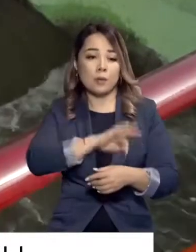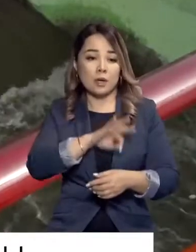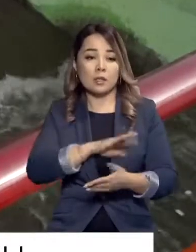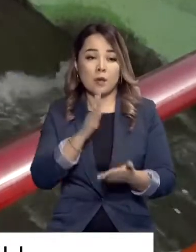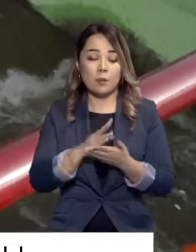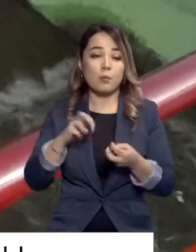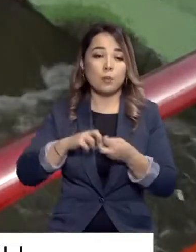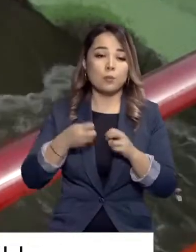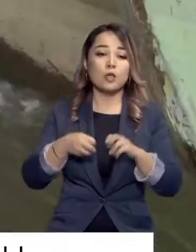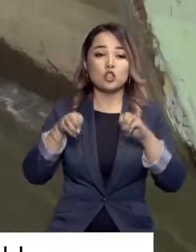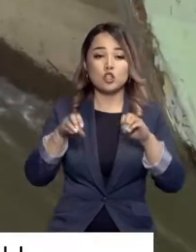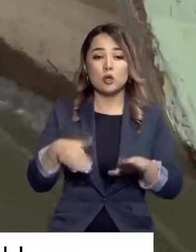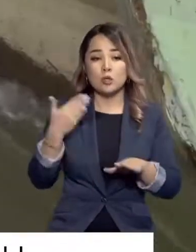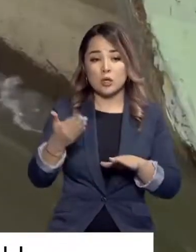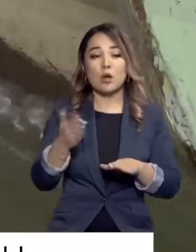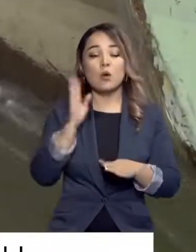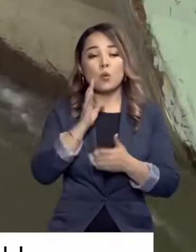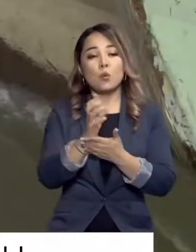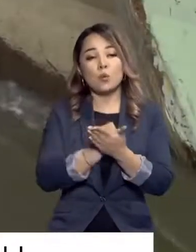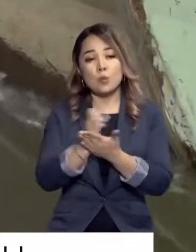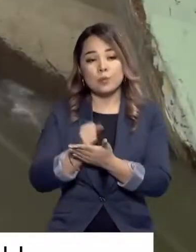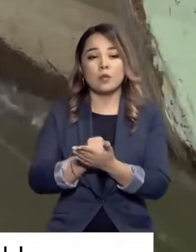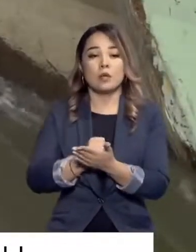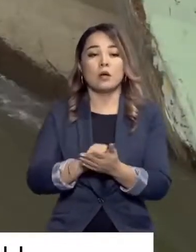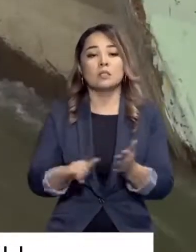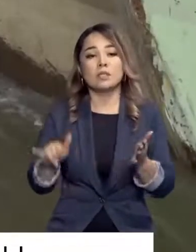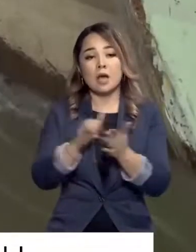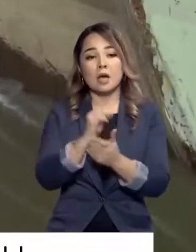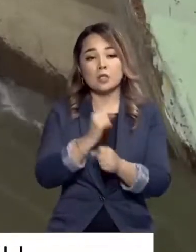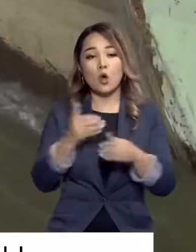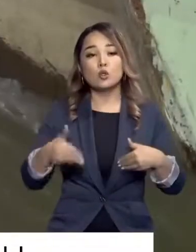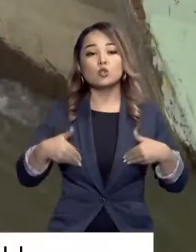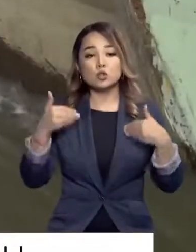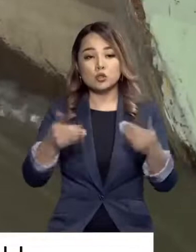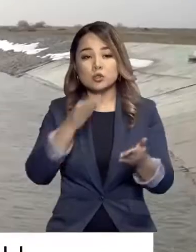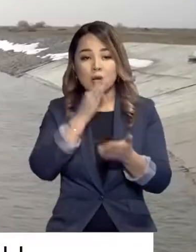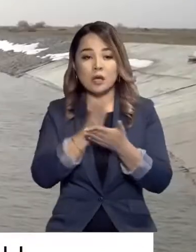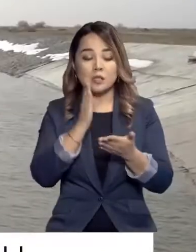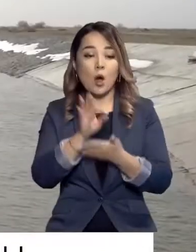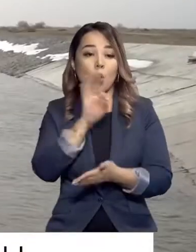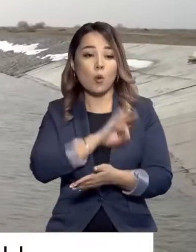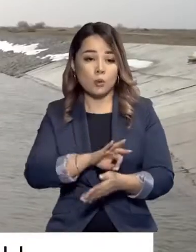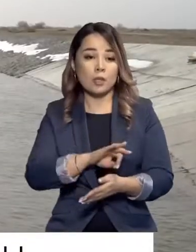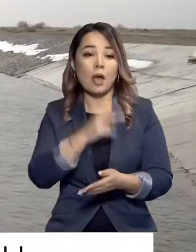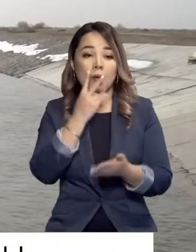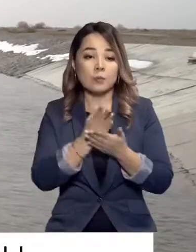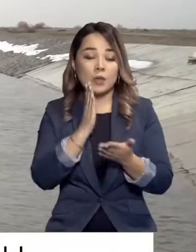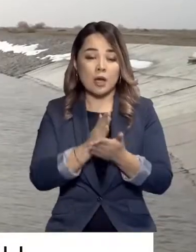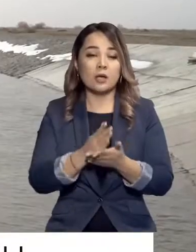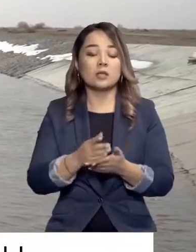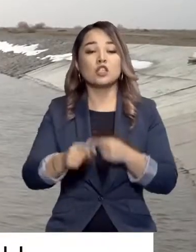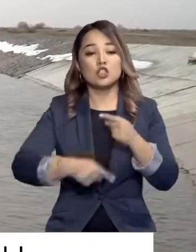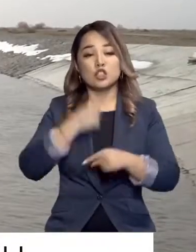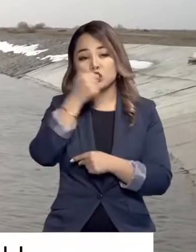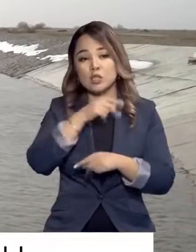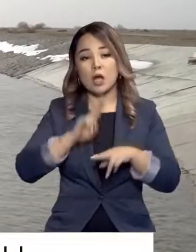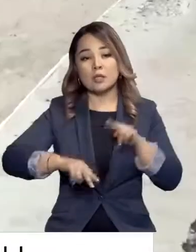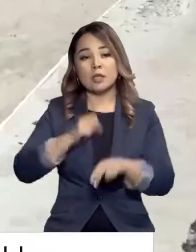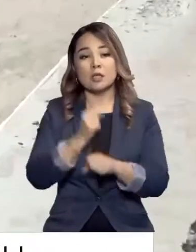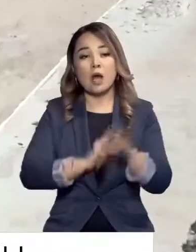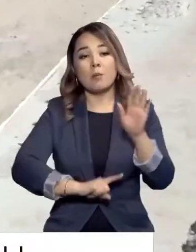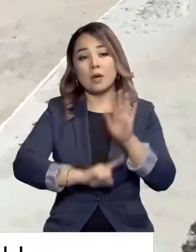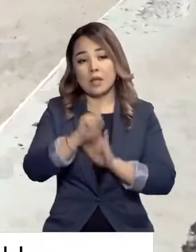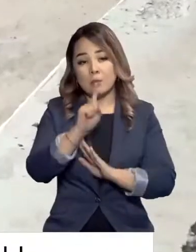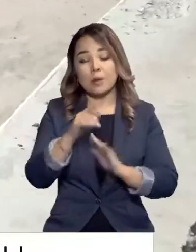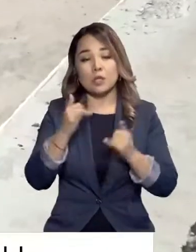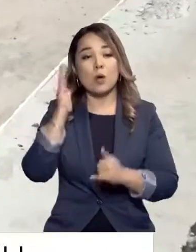жолы облыс аумағынан су қоймасын салу. Сыр бойлықтардың ұсынысы үкіметтен қолдау тауып, келесі жылы қараөзек жобасының құрылысы басталмақ.